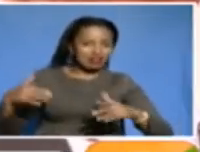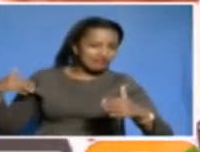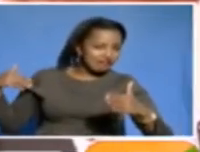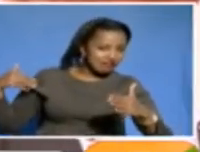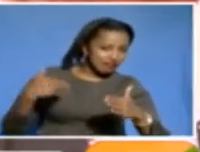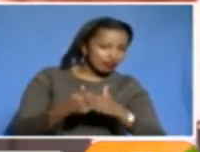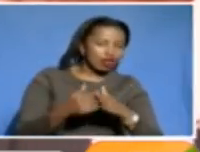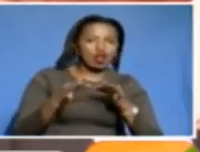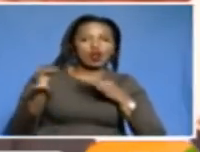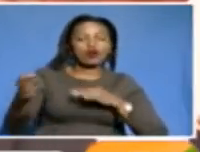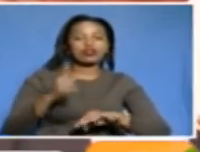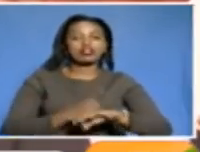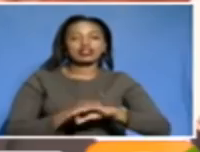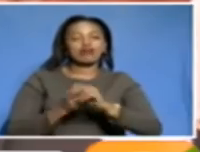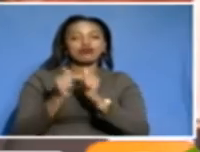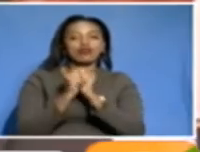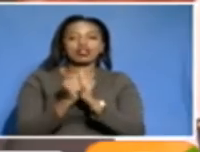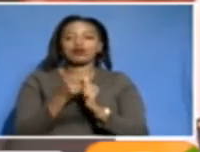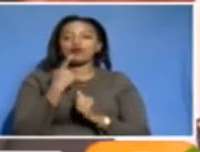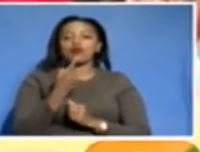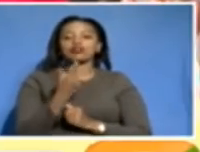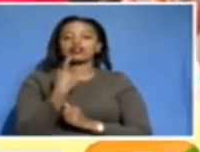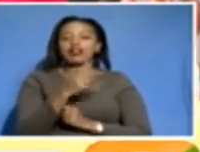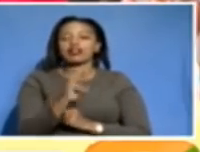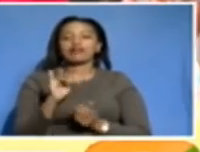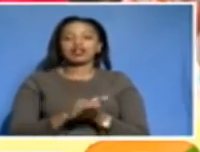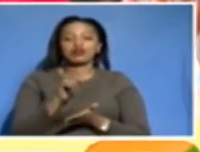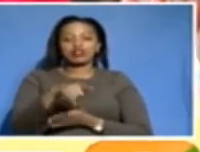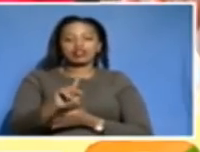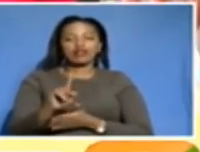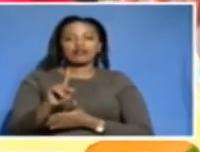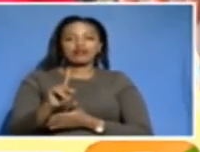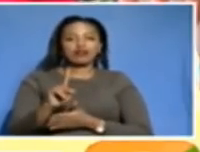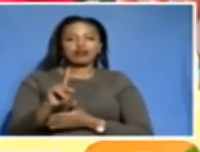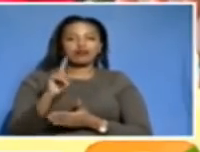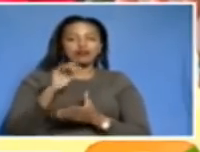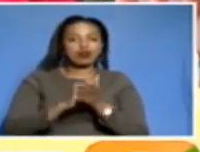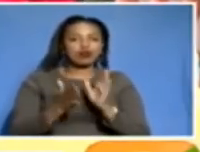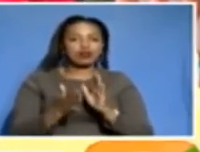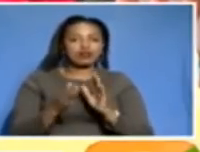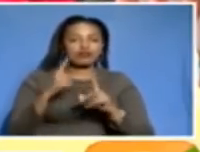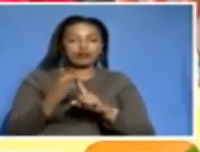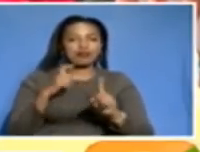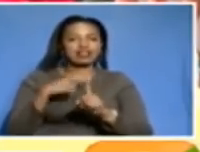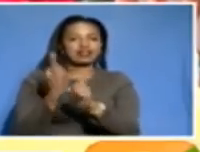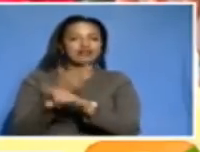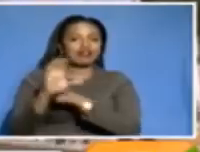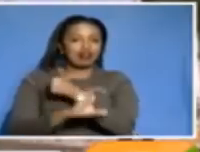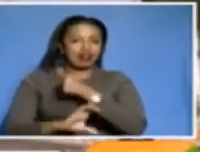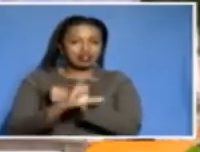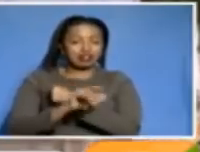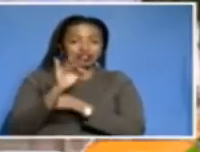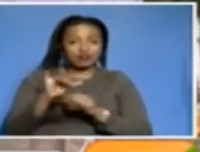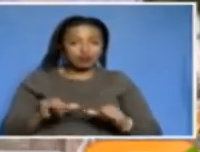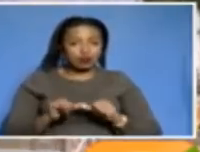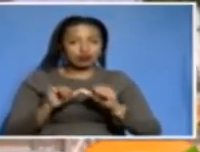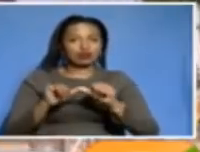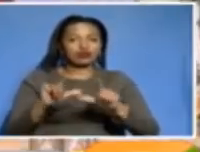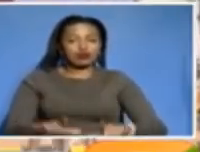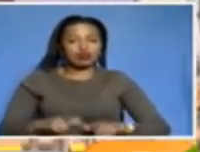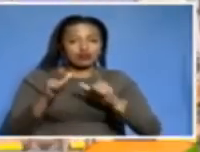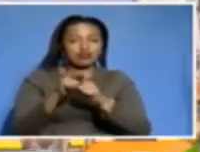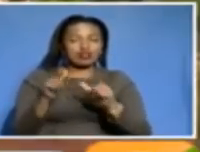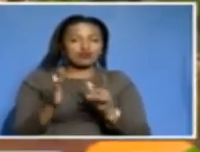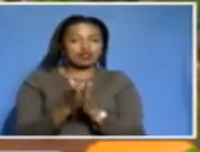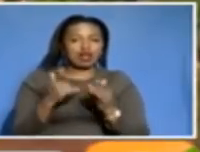na miaka pamoja ya kwamba sasa nyinyi ni wananchi wa nchi mbili? Tukiendelea kukaa na nchi zetu ndogo